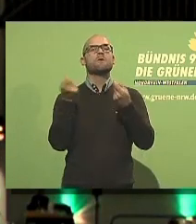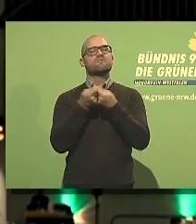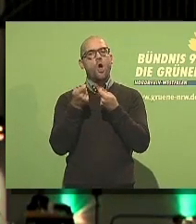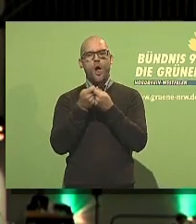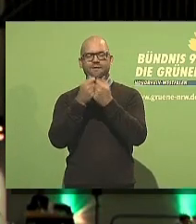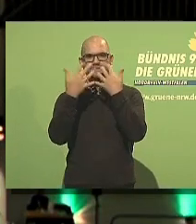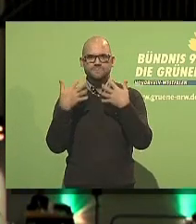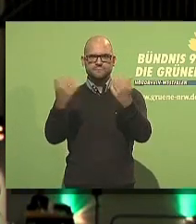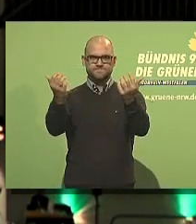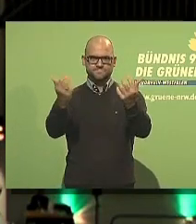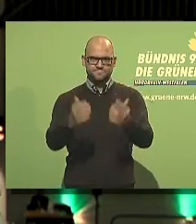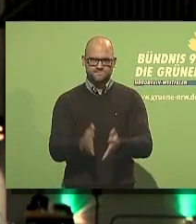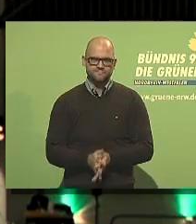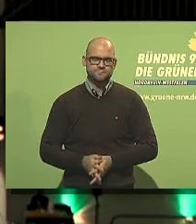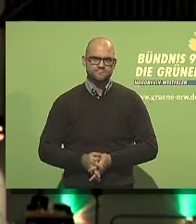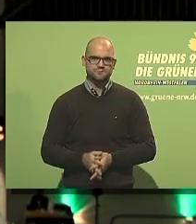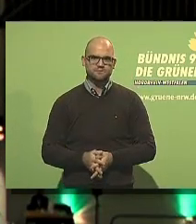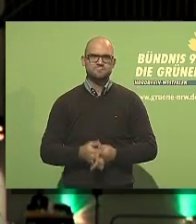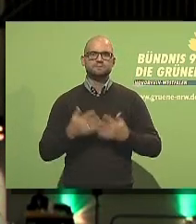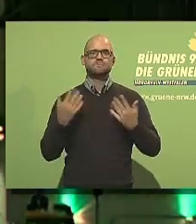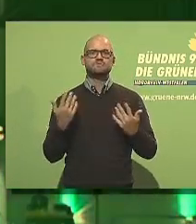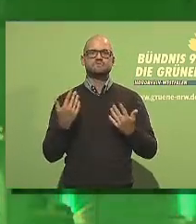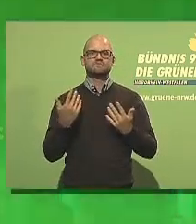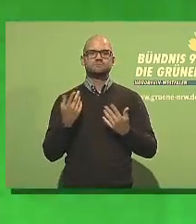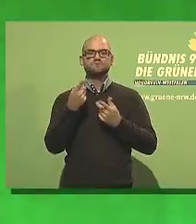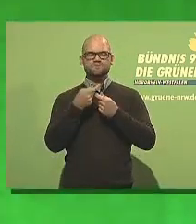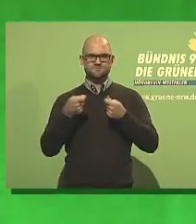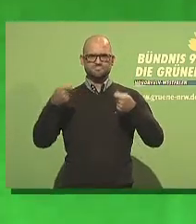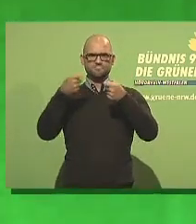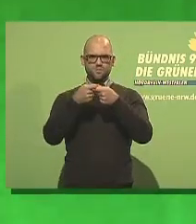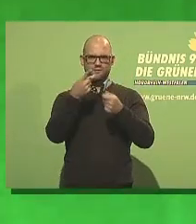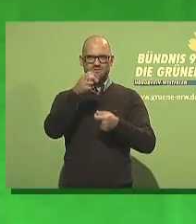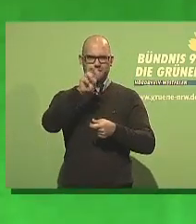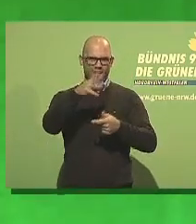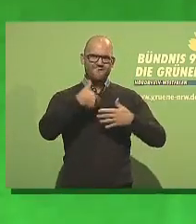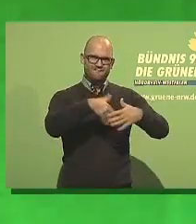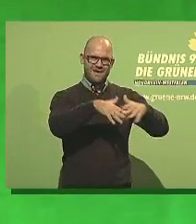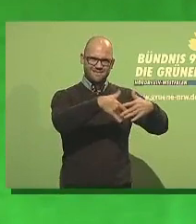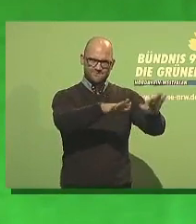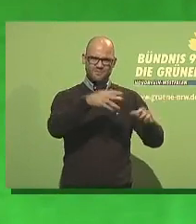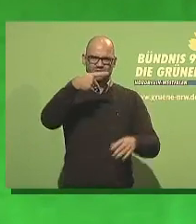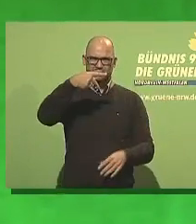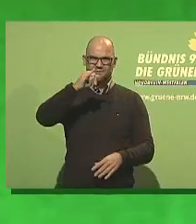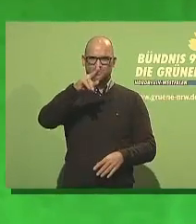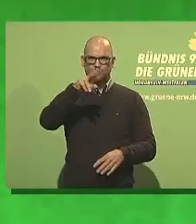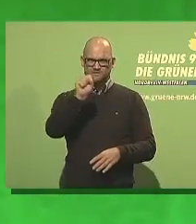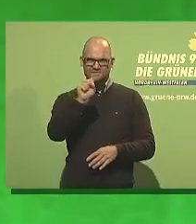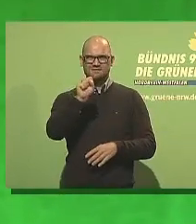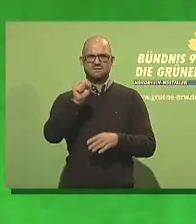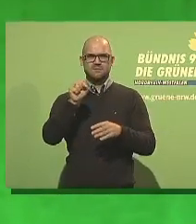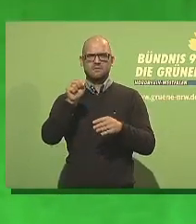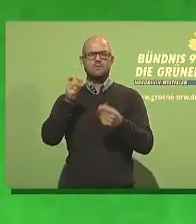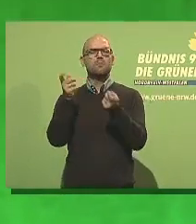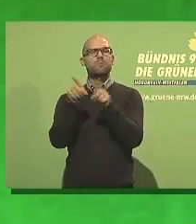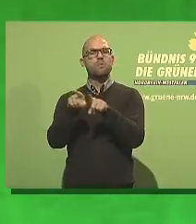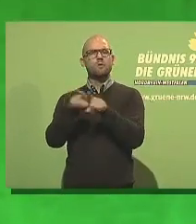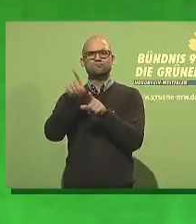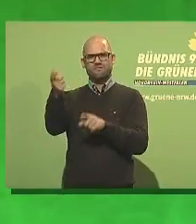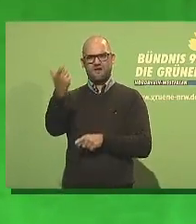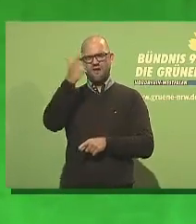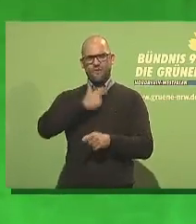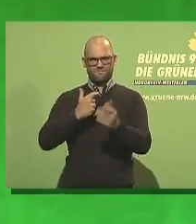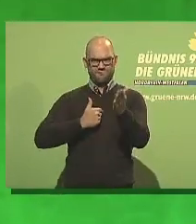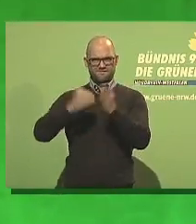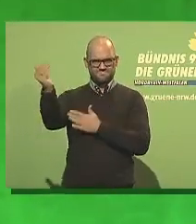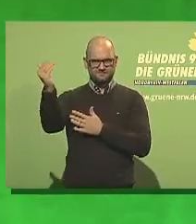Freunde, auch wenn der Bund der Vertriebenen und die Pius-Bruderschaft meinen Rücktritt fordern und mir das Votum